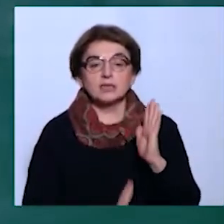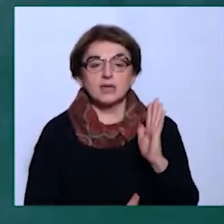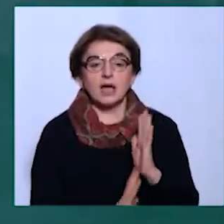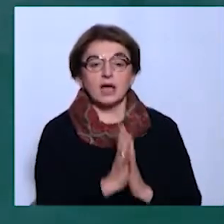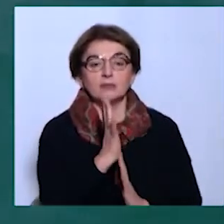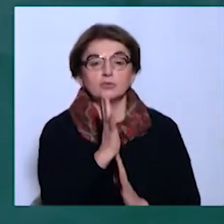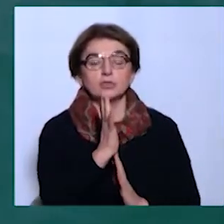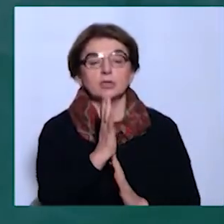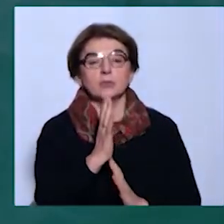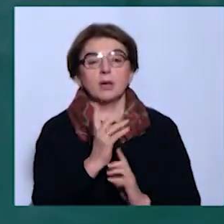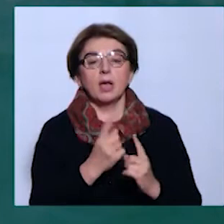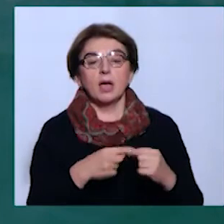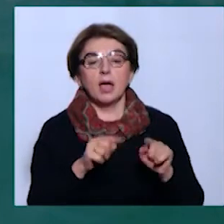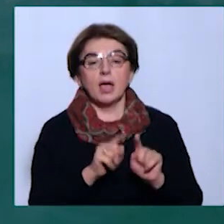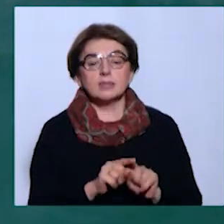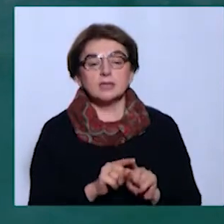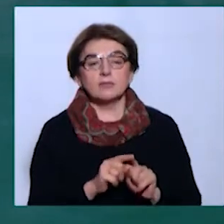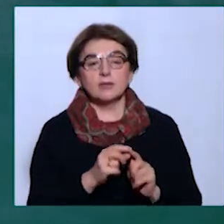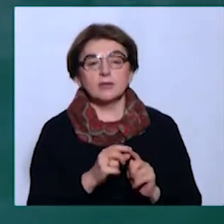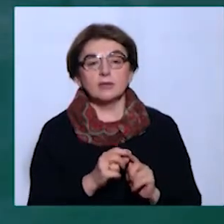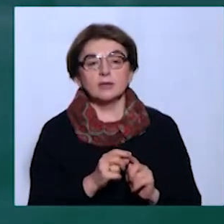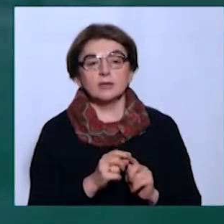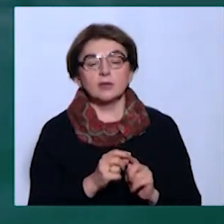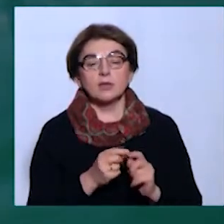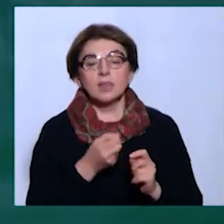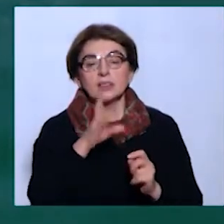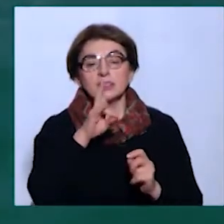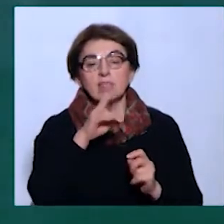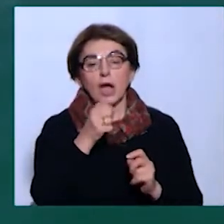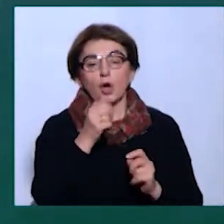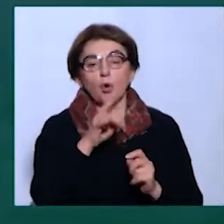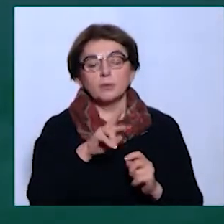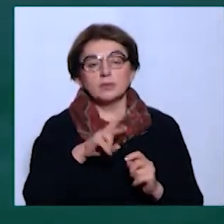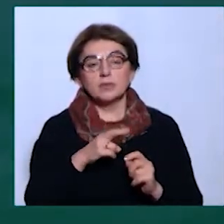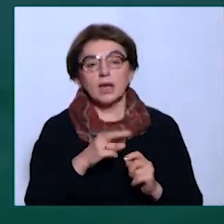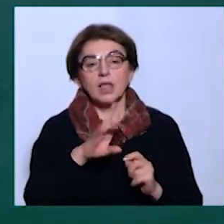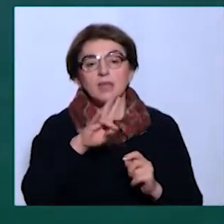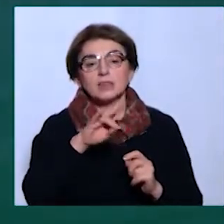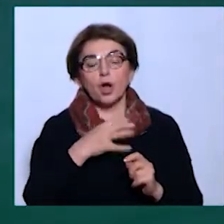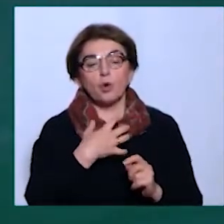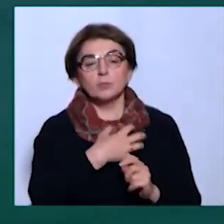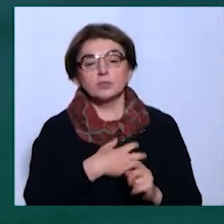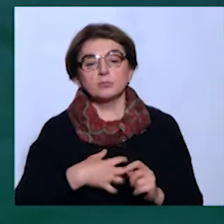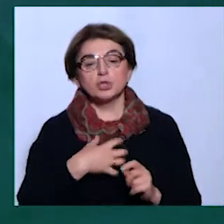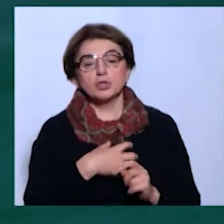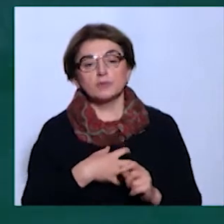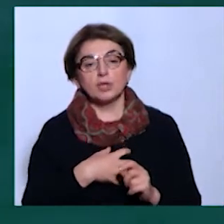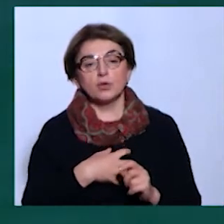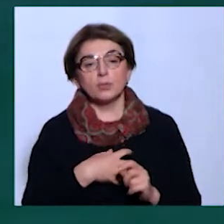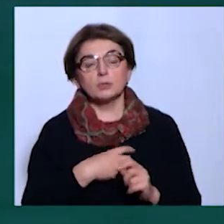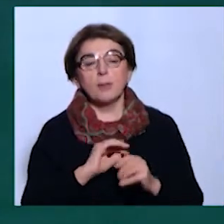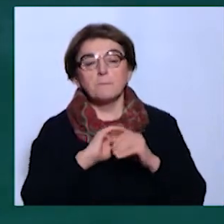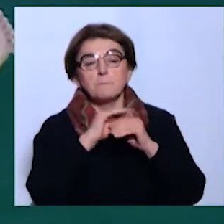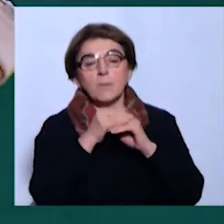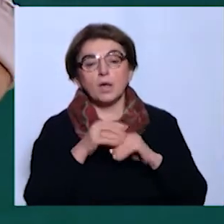აღმოცენება, ასევე განვიხილეთ ყვავის ნაყოფი და ნაყოფის მნიშვნელობა